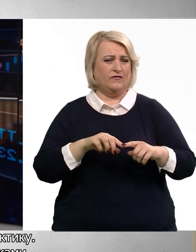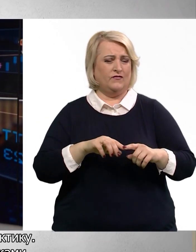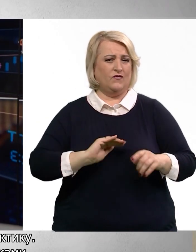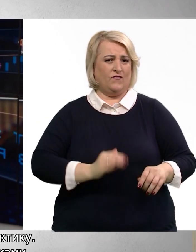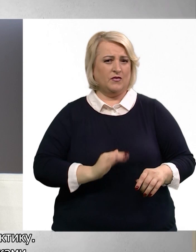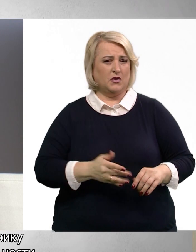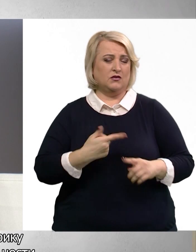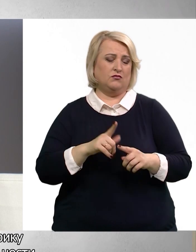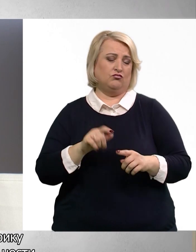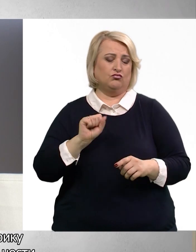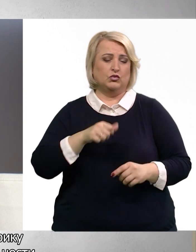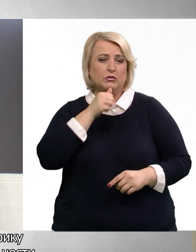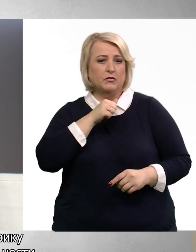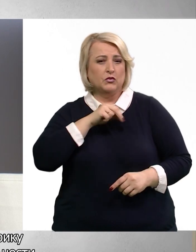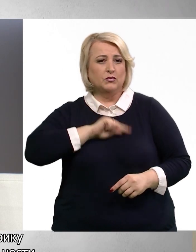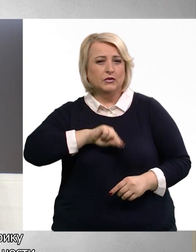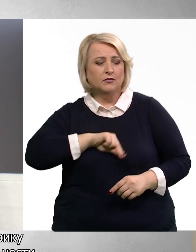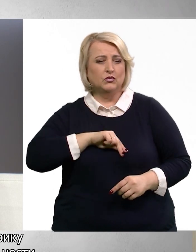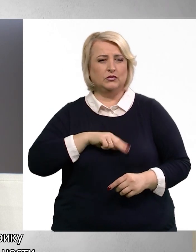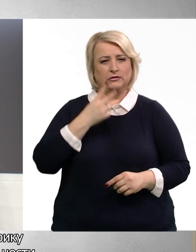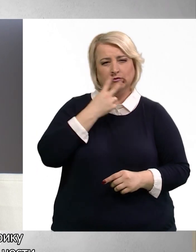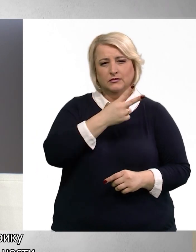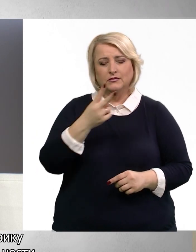cu angajații de rând, el observă care sunt